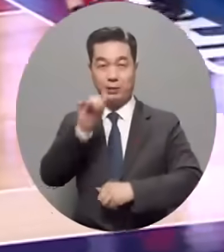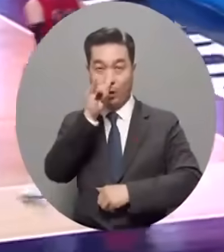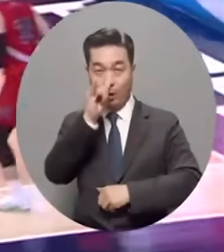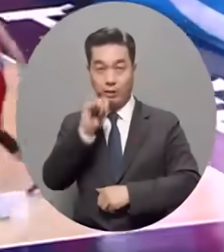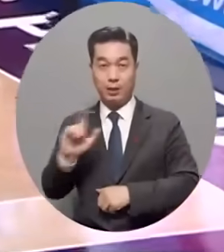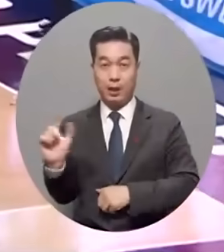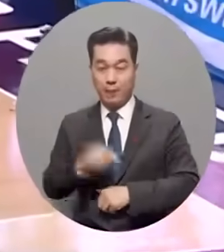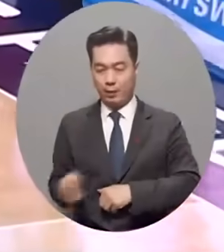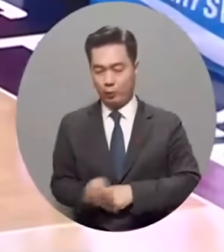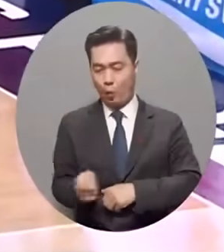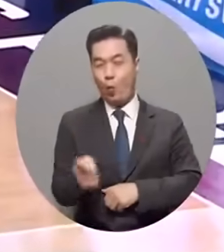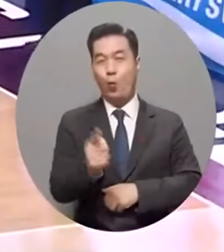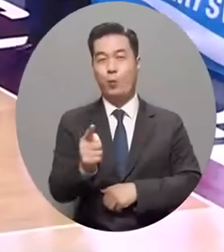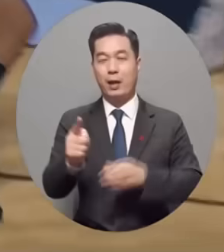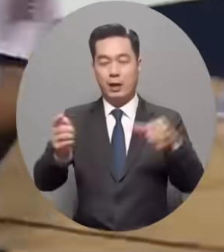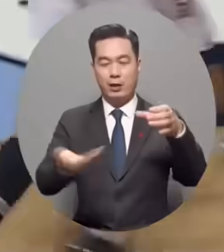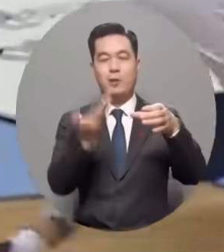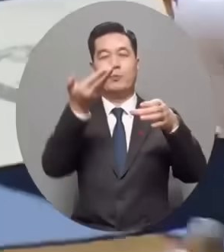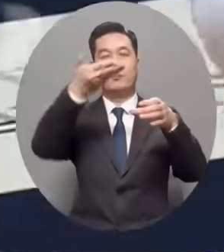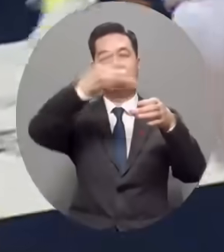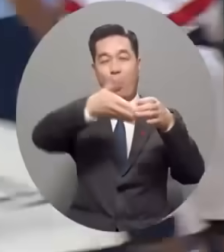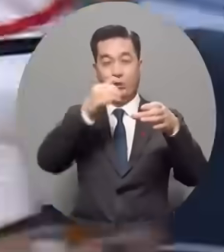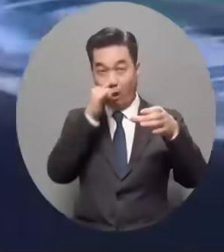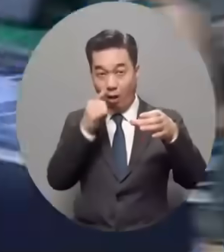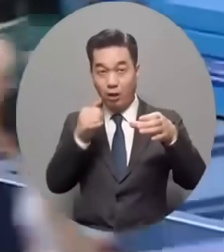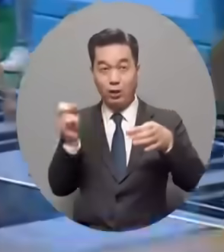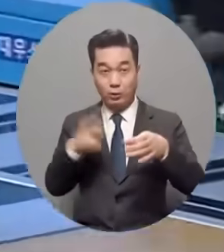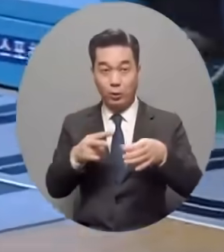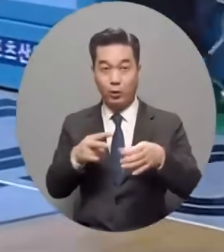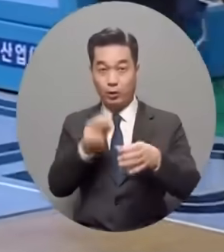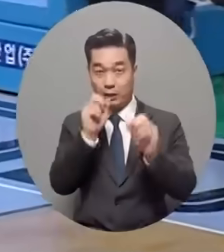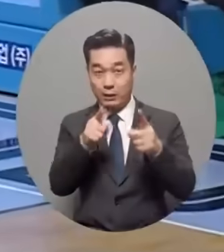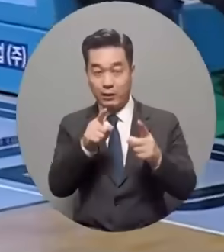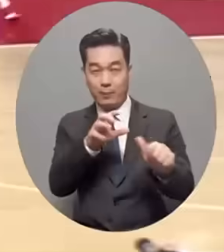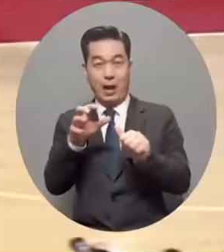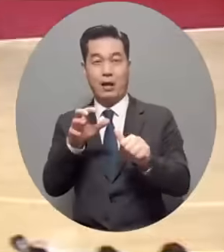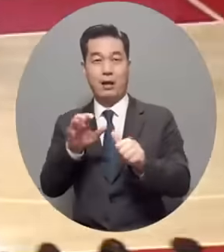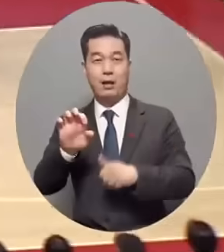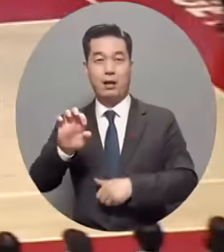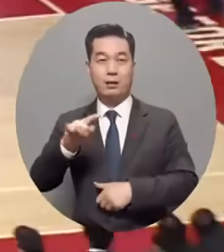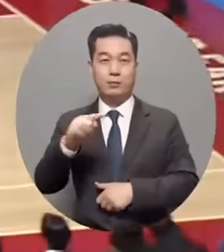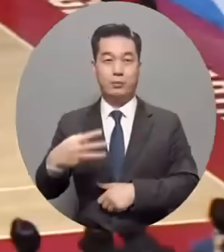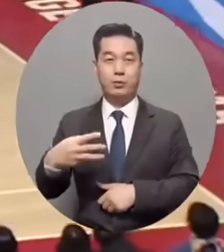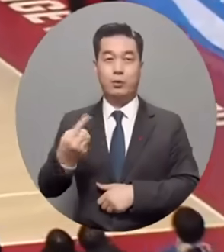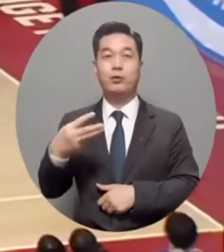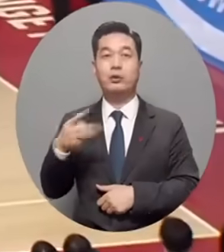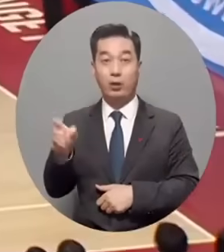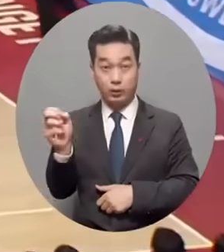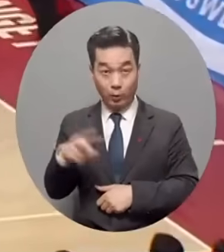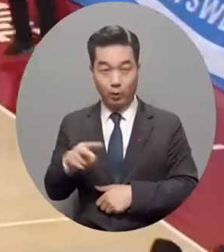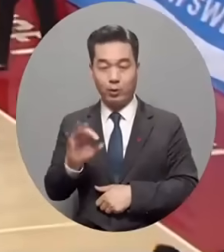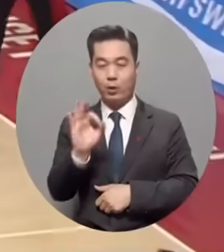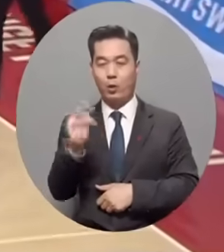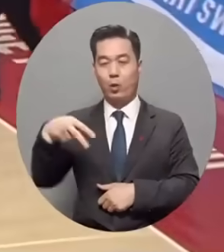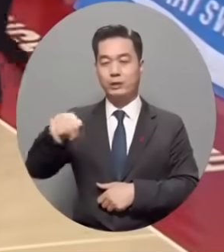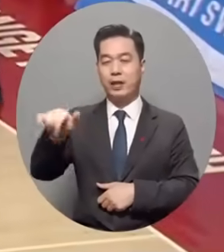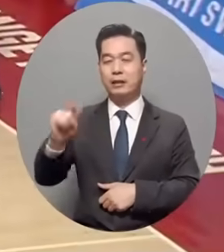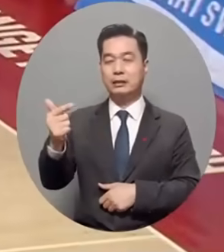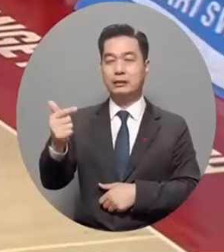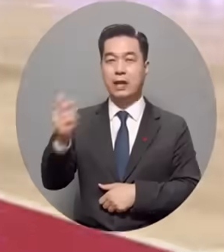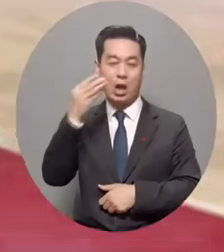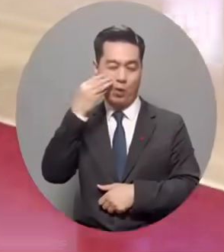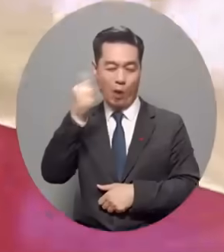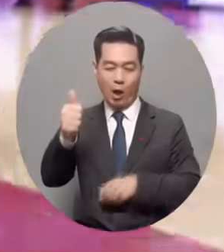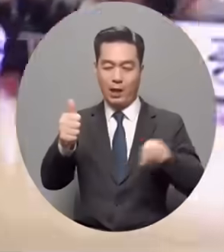재빠른 돌파에 이은 레이업 슛에 상대의 타이밍을 뺏는 플로터, 베테랑 오세근 앞에서도 기죽지 않는